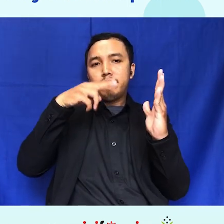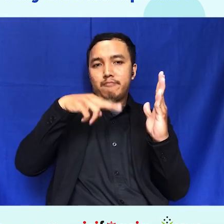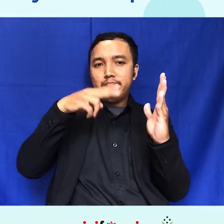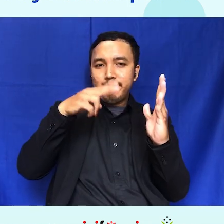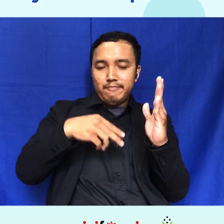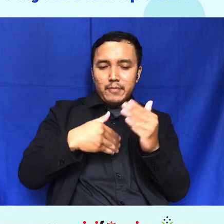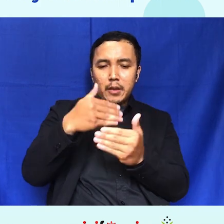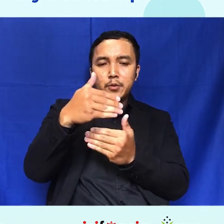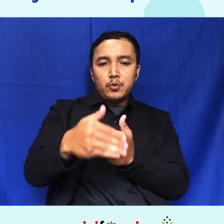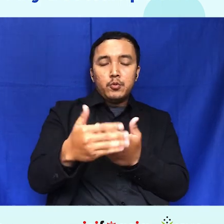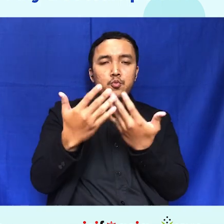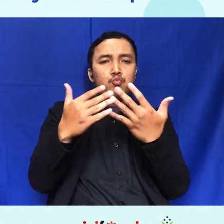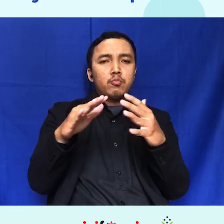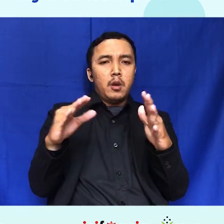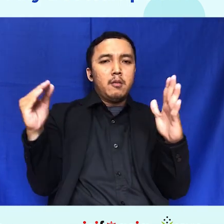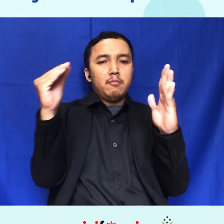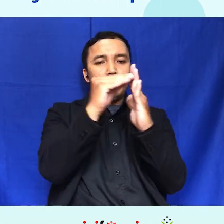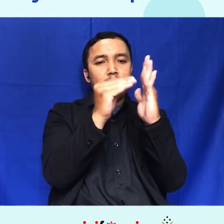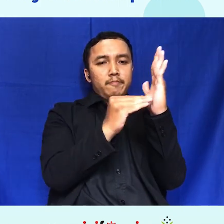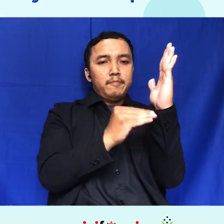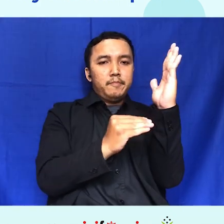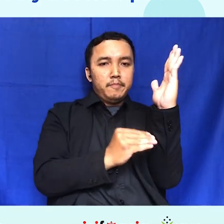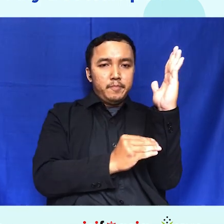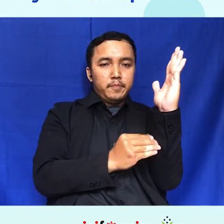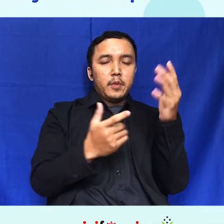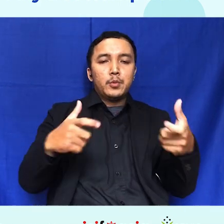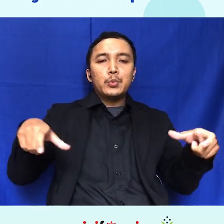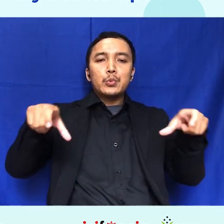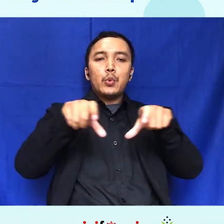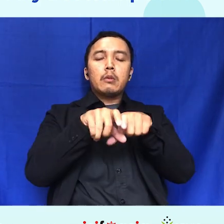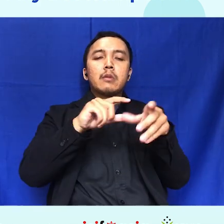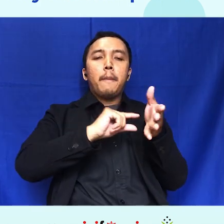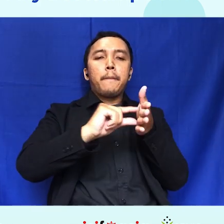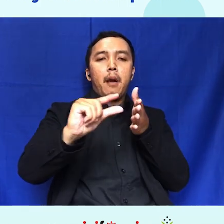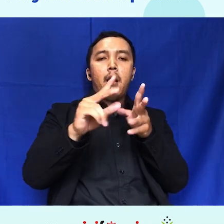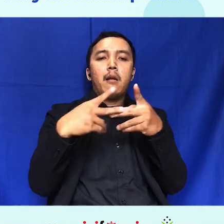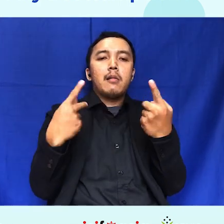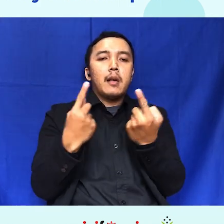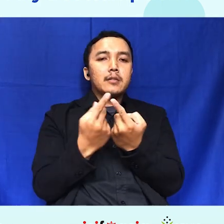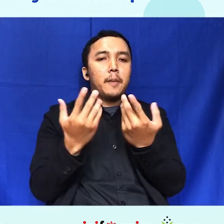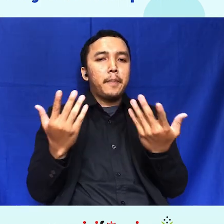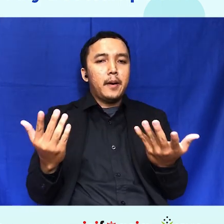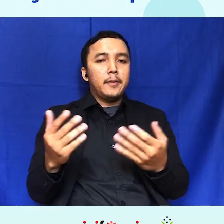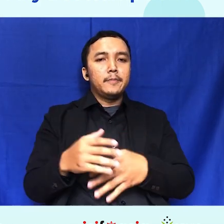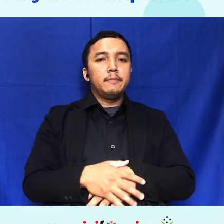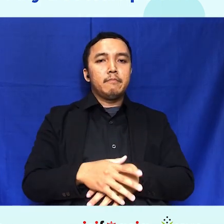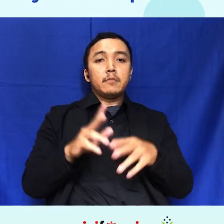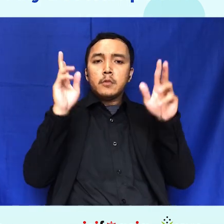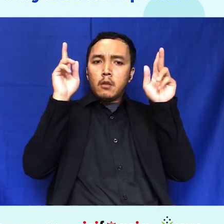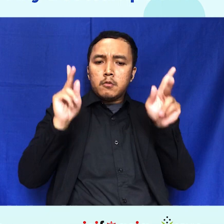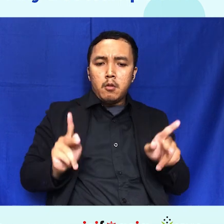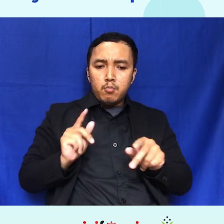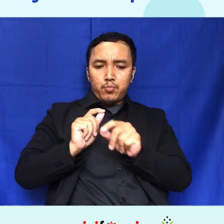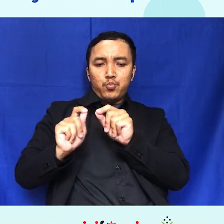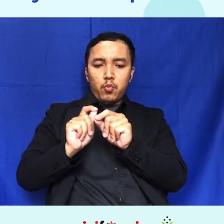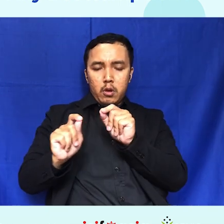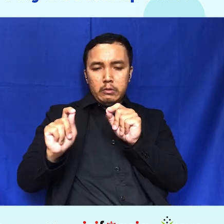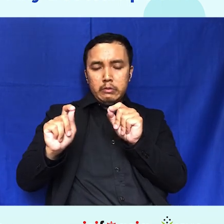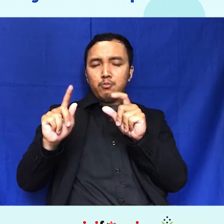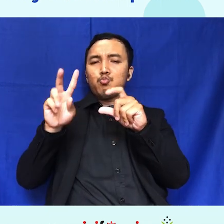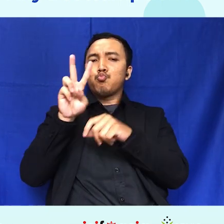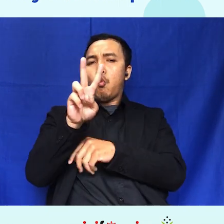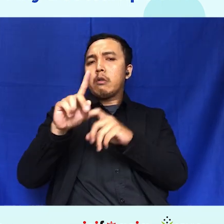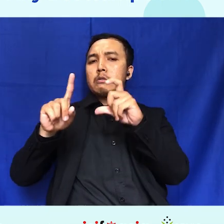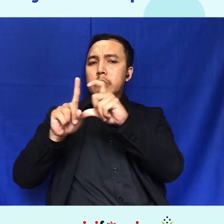berikan label sesuai dengan nama course. Landmark list with 3 items membuat karakter animasi 2D, 2 dimensi,